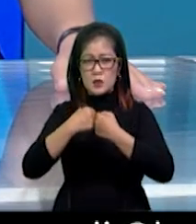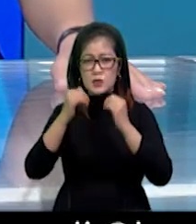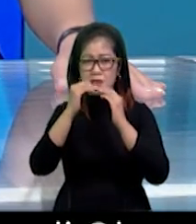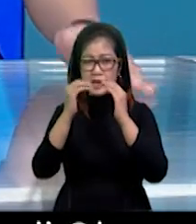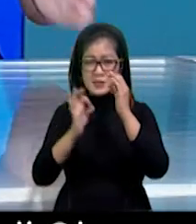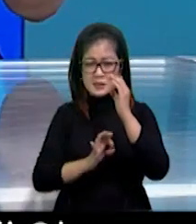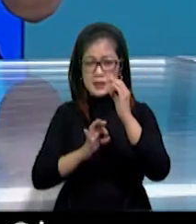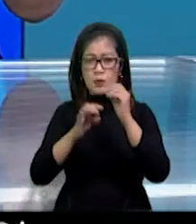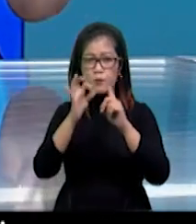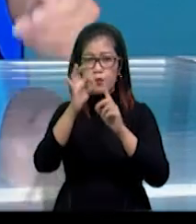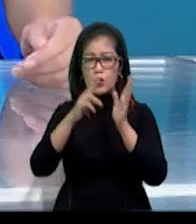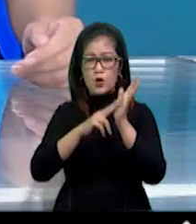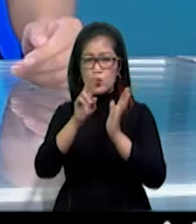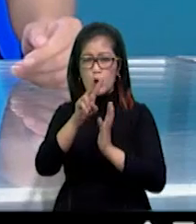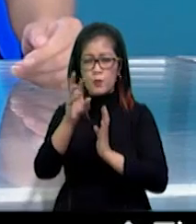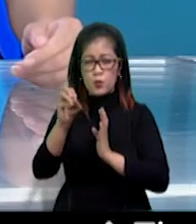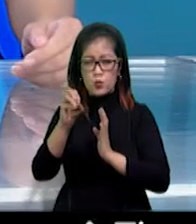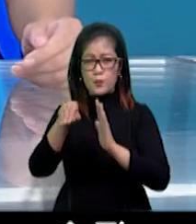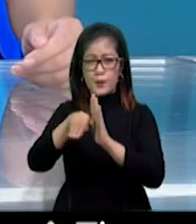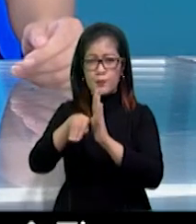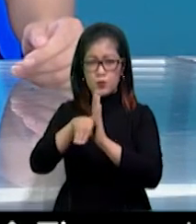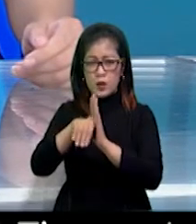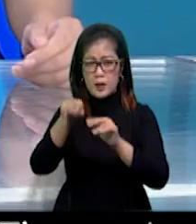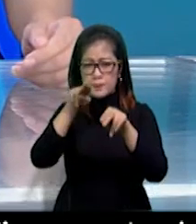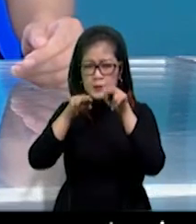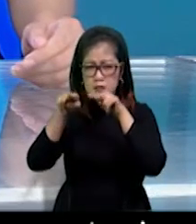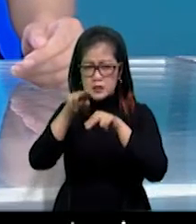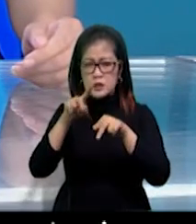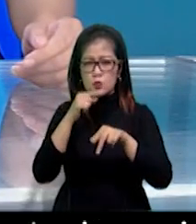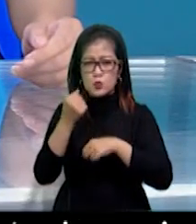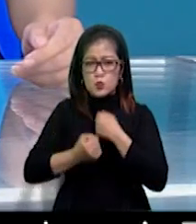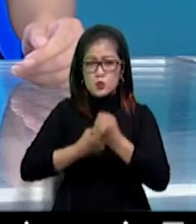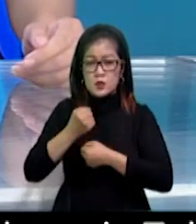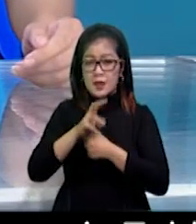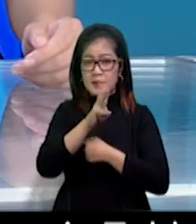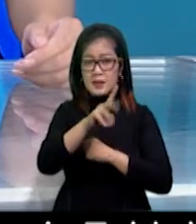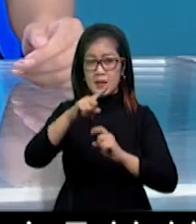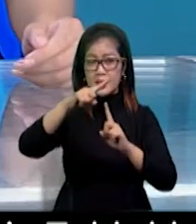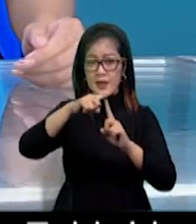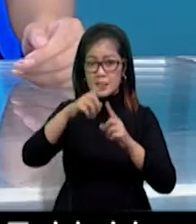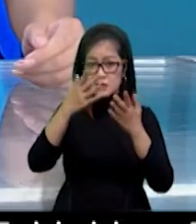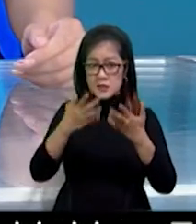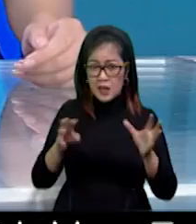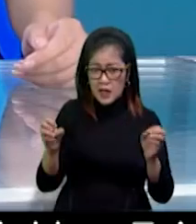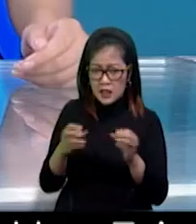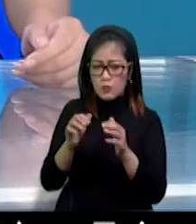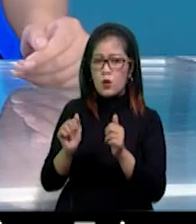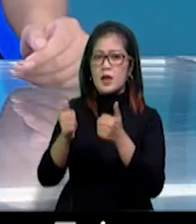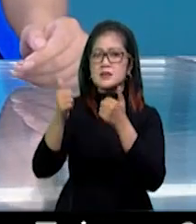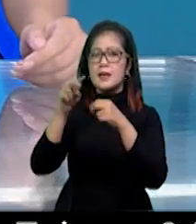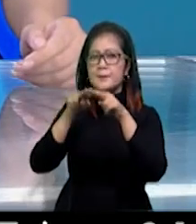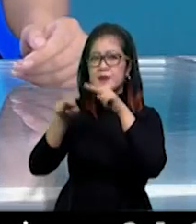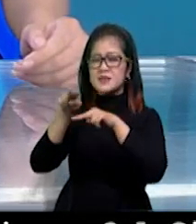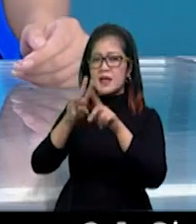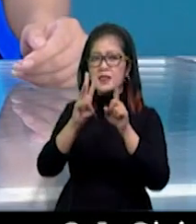antigen massal. Pemeriksaan ini dilakukan sebagai bagian upaya dari 3T, pasca ditemukan hasil pemeriksaan 13 atlet yang hendak